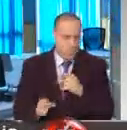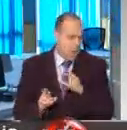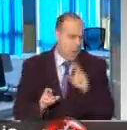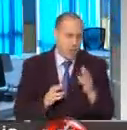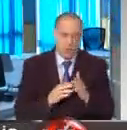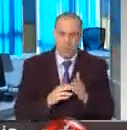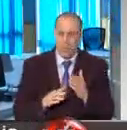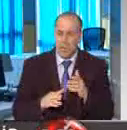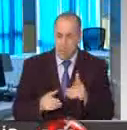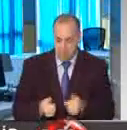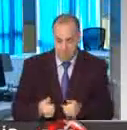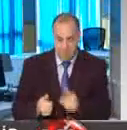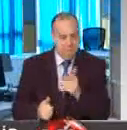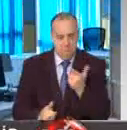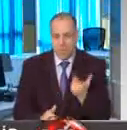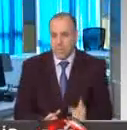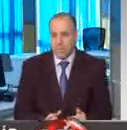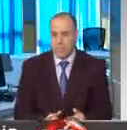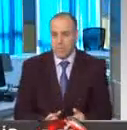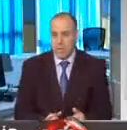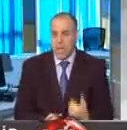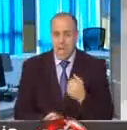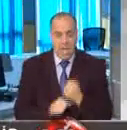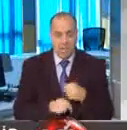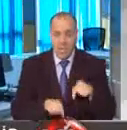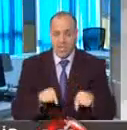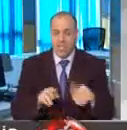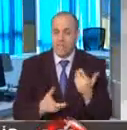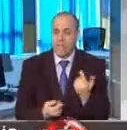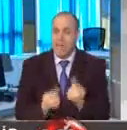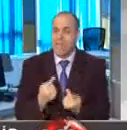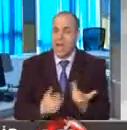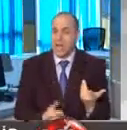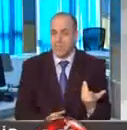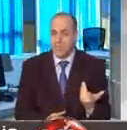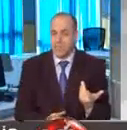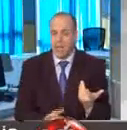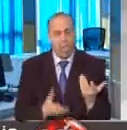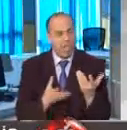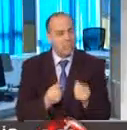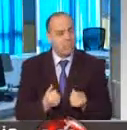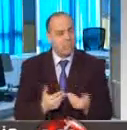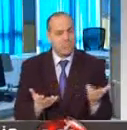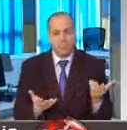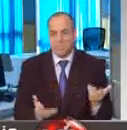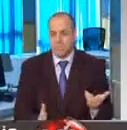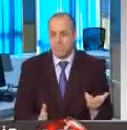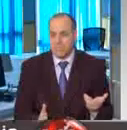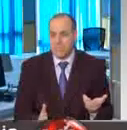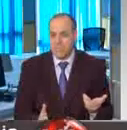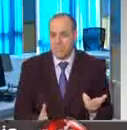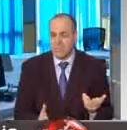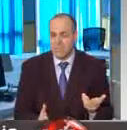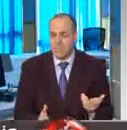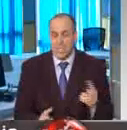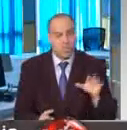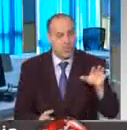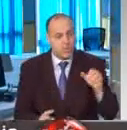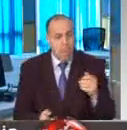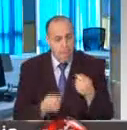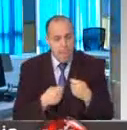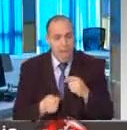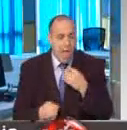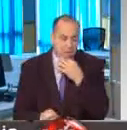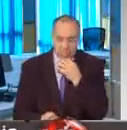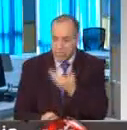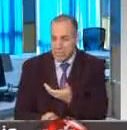فماش اثنية نتعدى له. الانتاج متاعنا معناها هني قلت لك يضيع. مش تجيب معناها إنسان باش تبيع لا